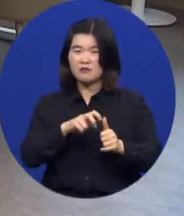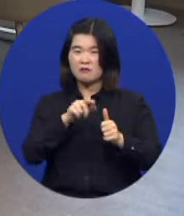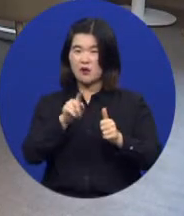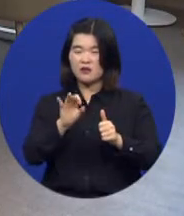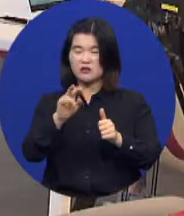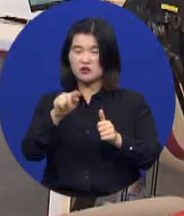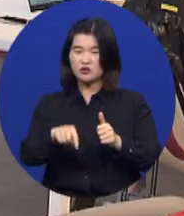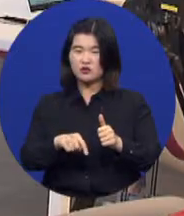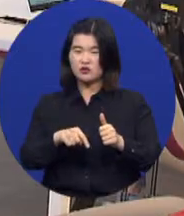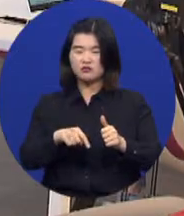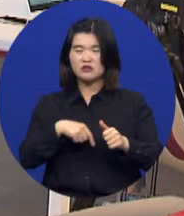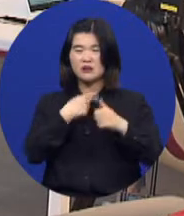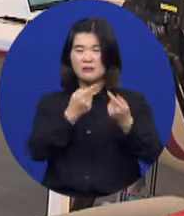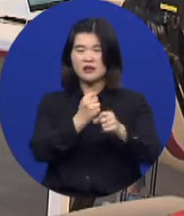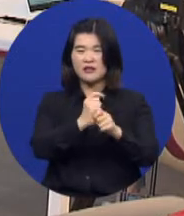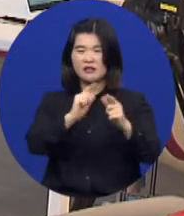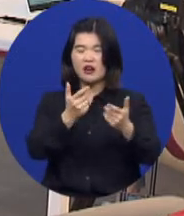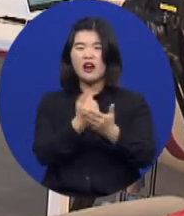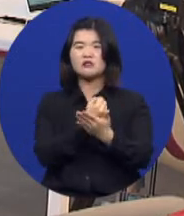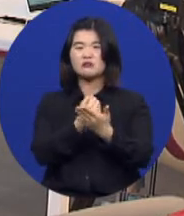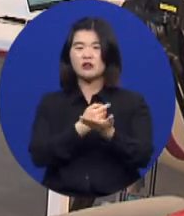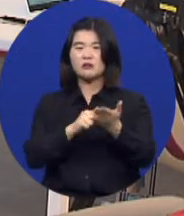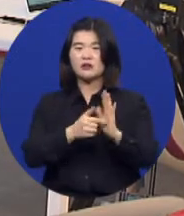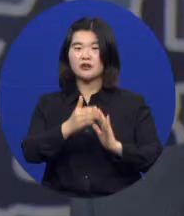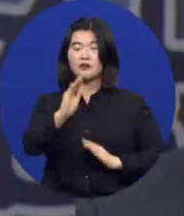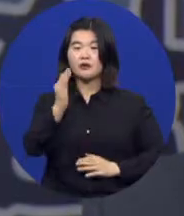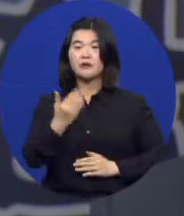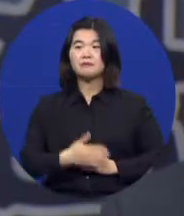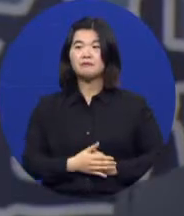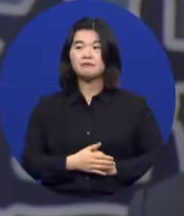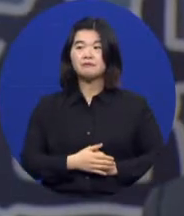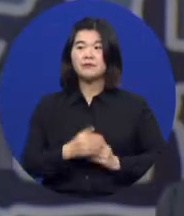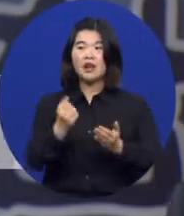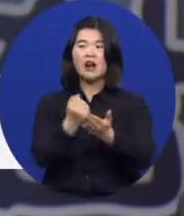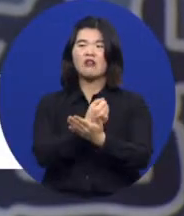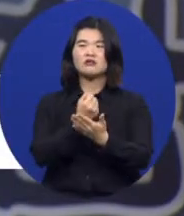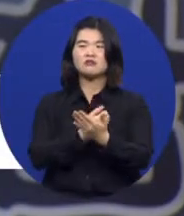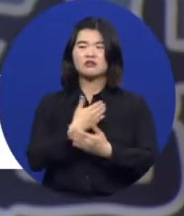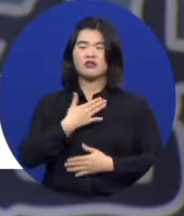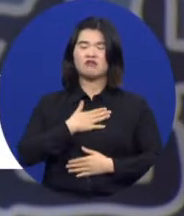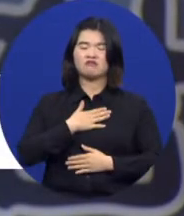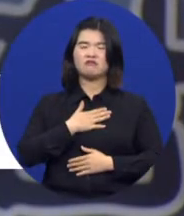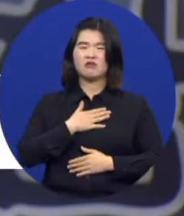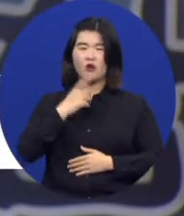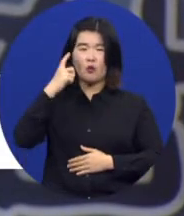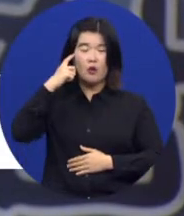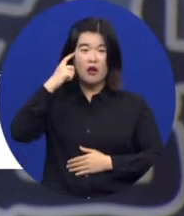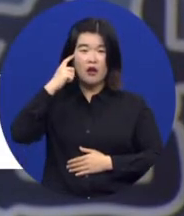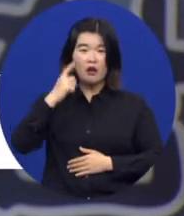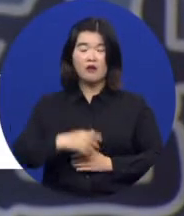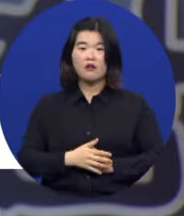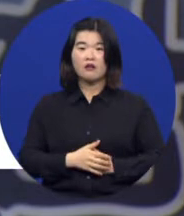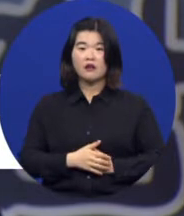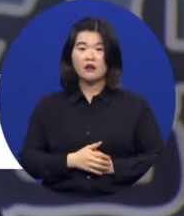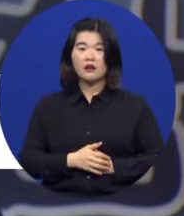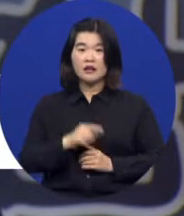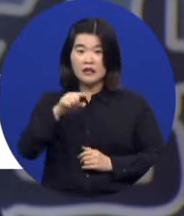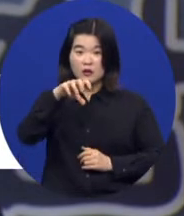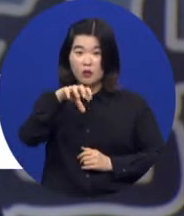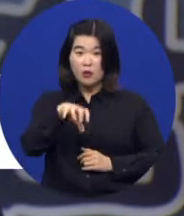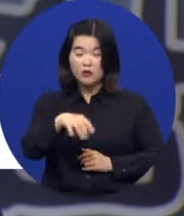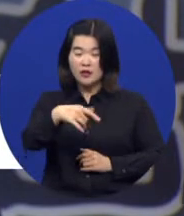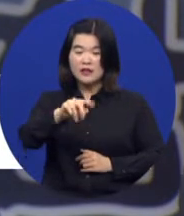다니라 에 참여하지 않은 것은 아쉽다 고 밝혔습니다 아쉽습니다 조는 왜냐하면 먹이 열이 에